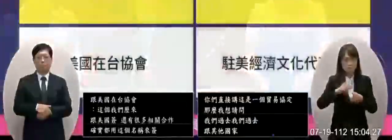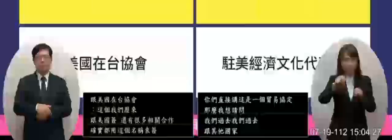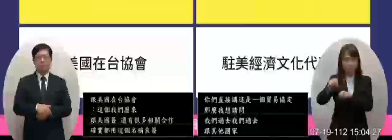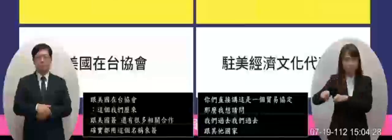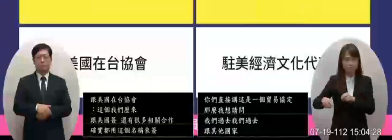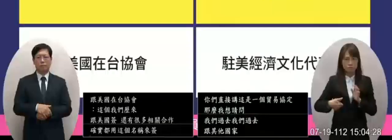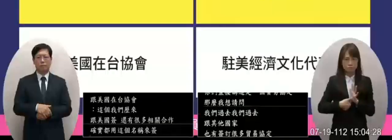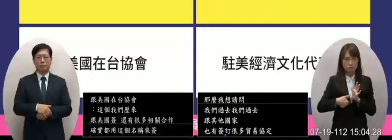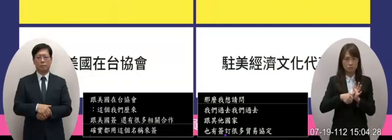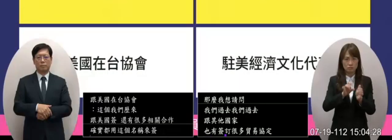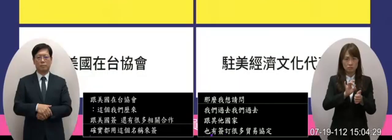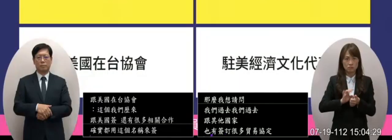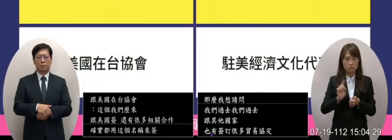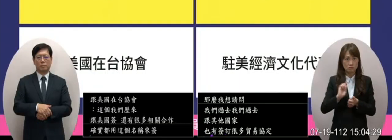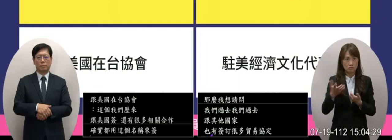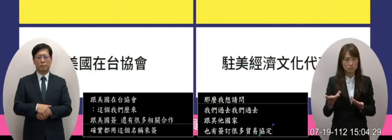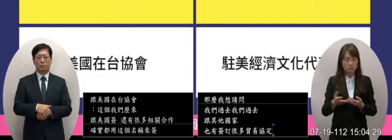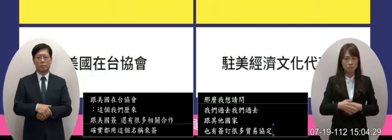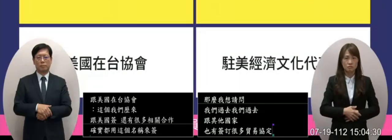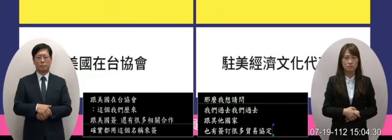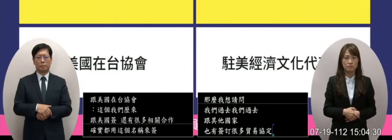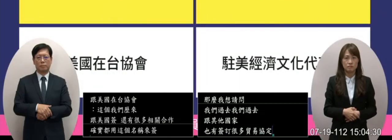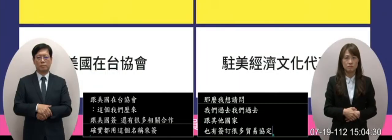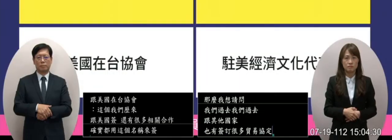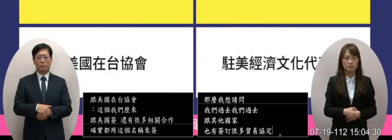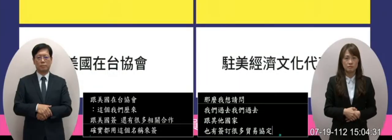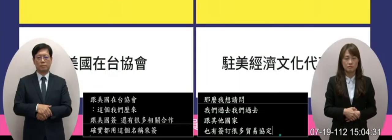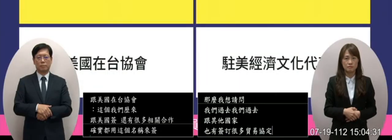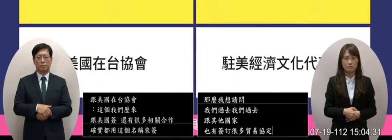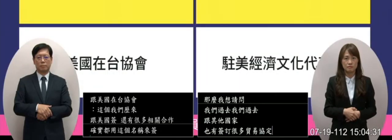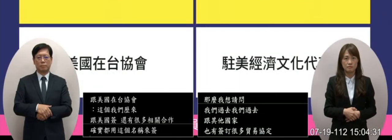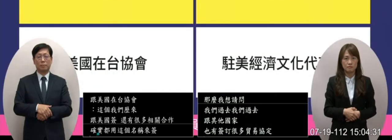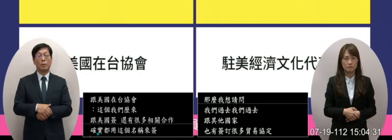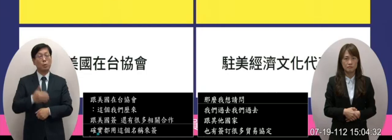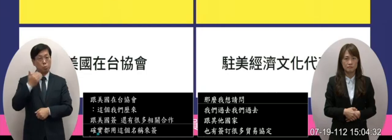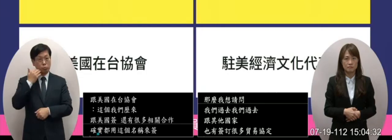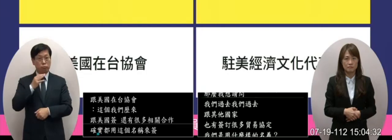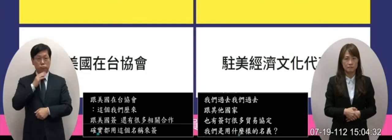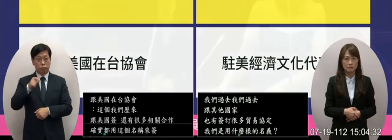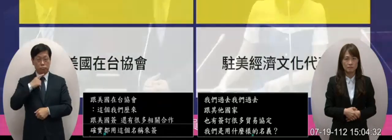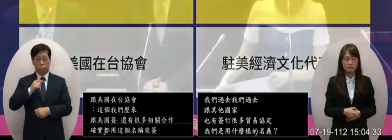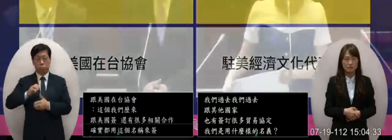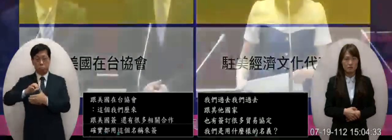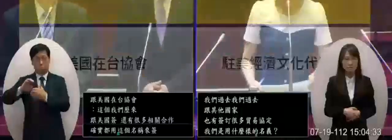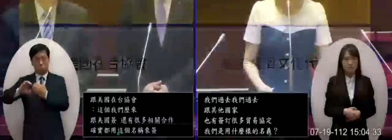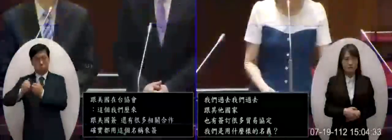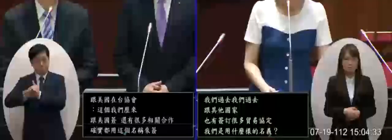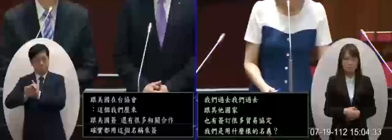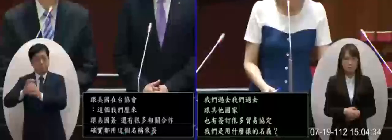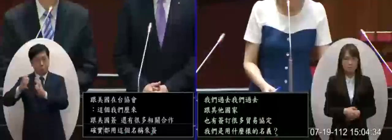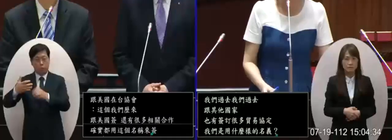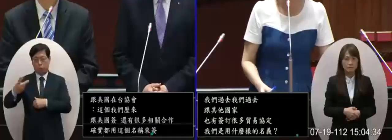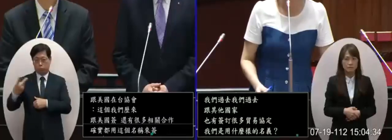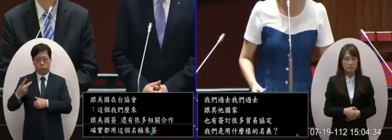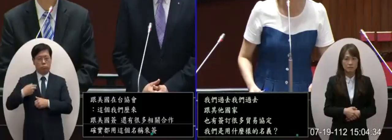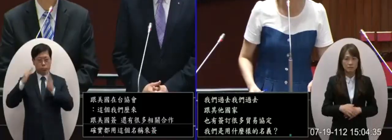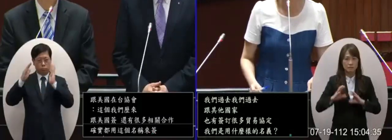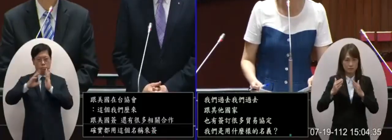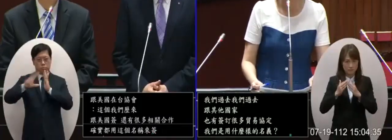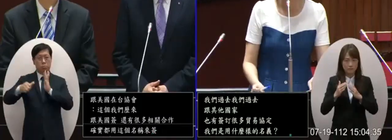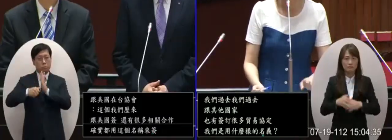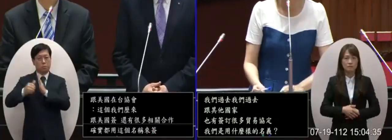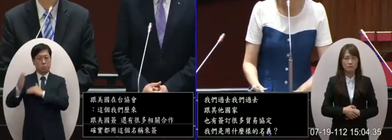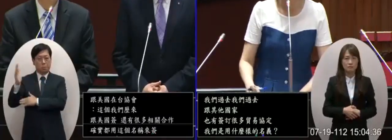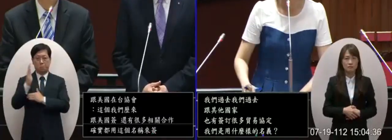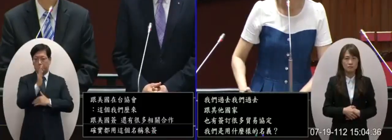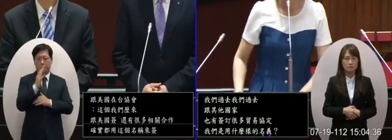义？我们请外交部长吴部长回答。 如果是邦交国的话，当然是两个国家的这个政府签，但